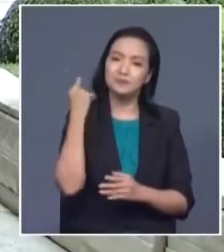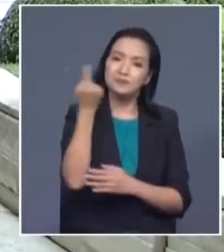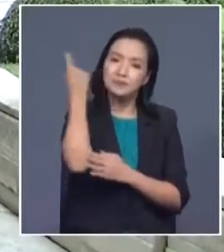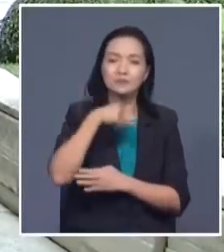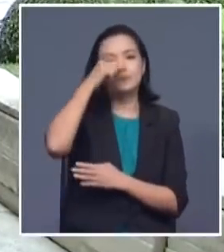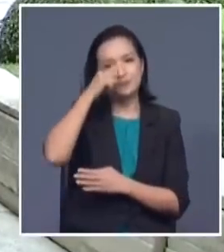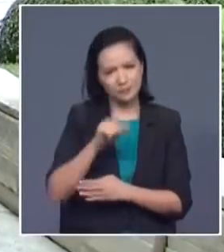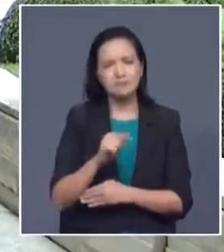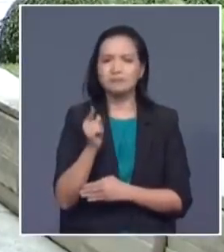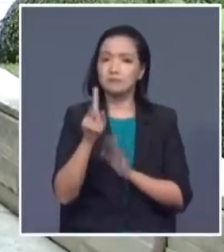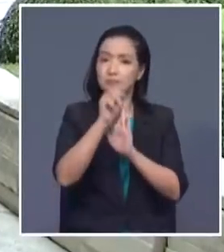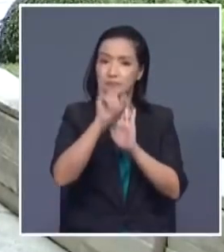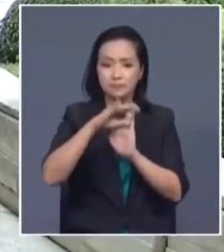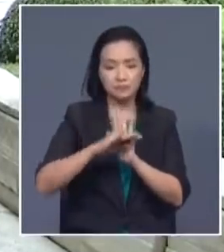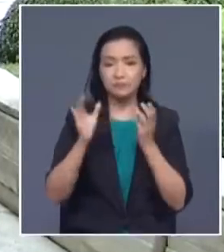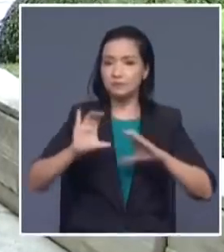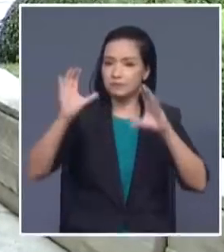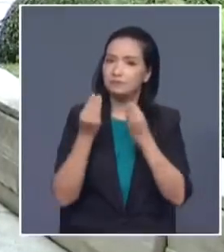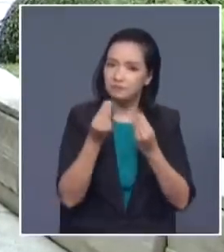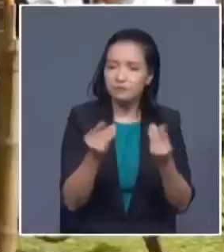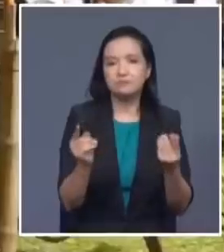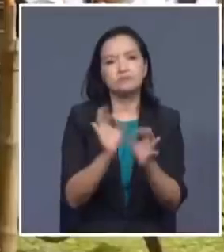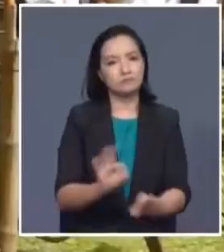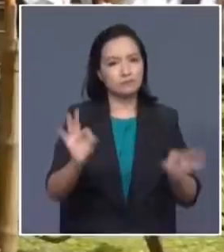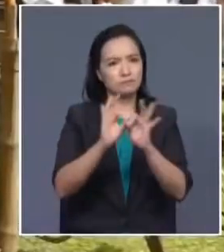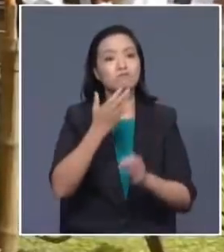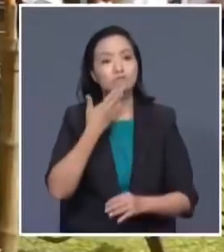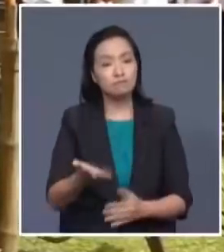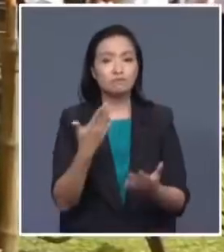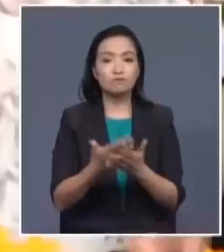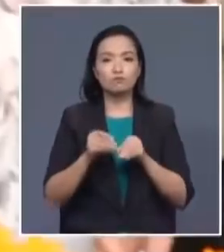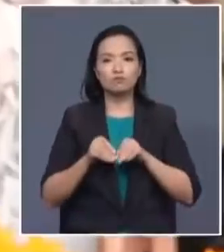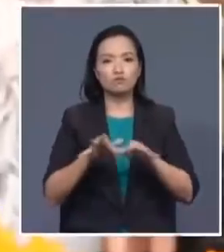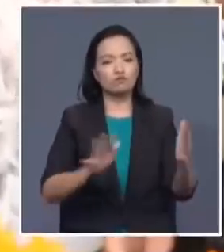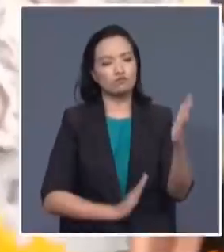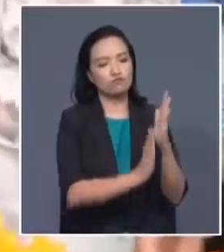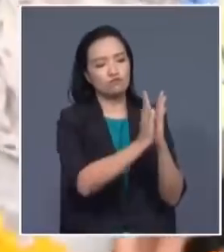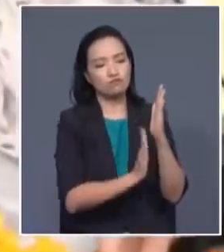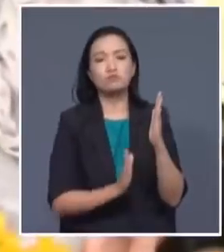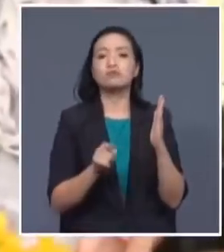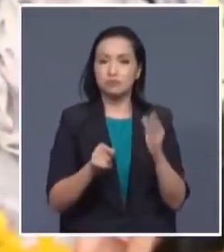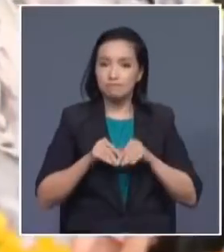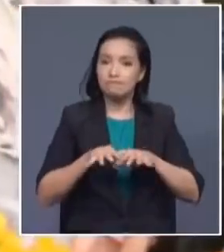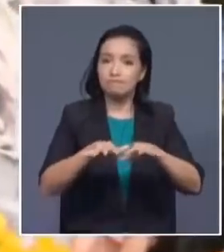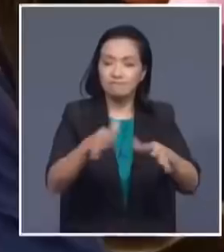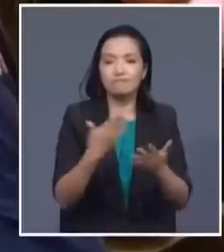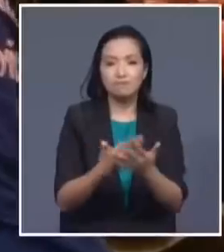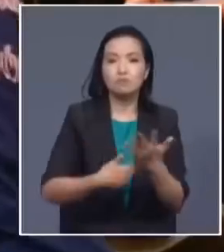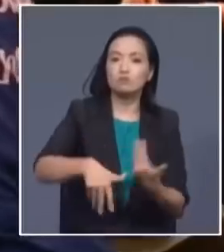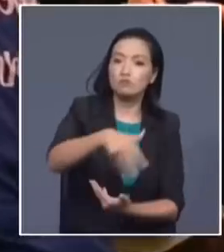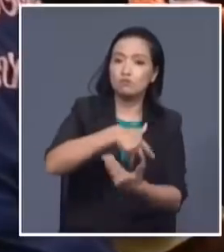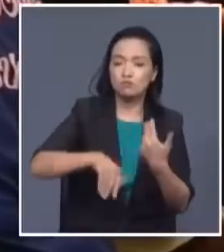ที่รัฐบาลให้ความสำคัญมาโดยตลอดทั้งนี้เพื่อให้เกิดการกระจายรายได้ลงท้องถิ่นให้มากที่สุดเกิดการเชื่อมโยงเศรษฐกิ